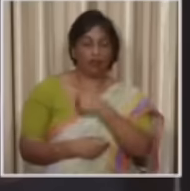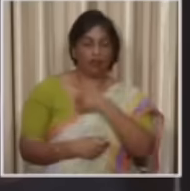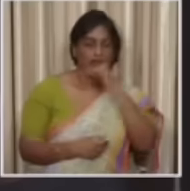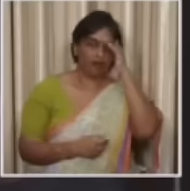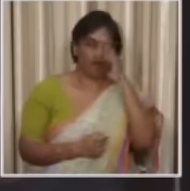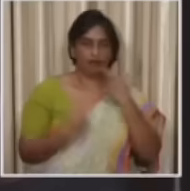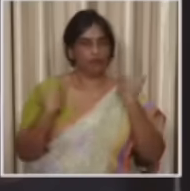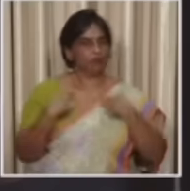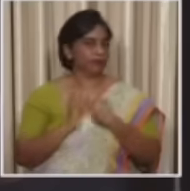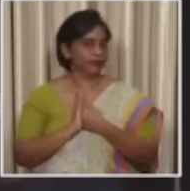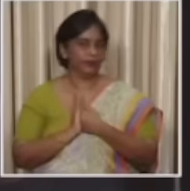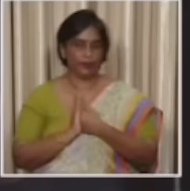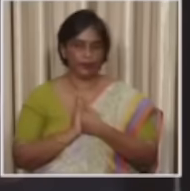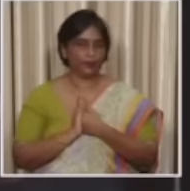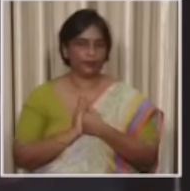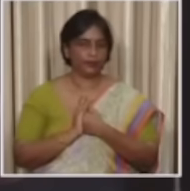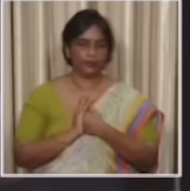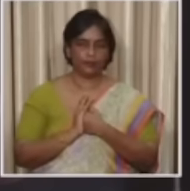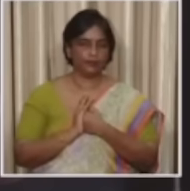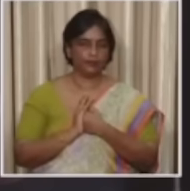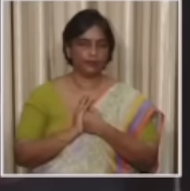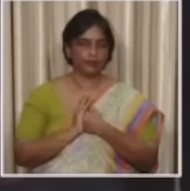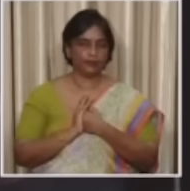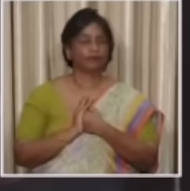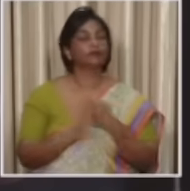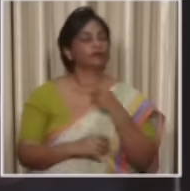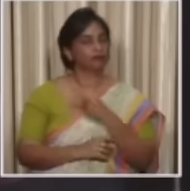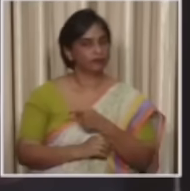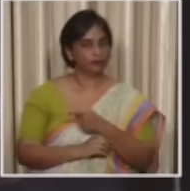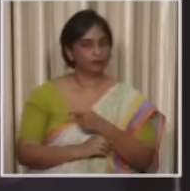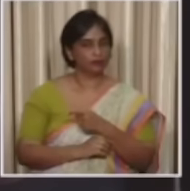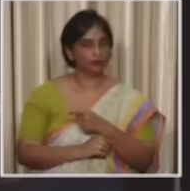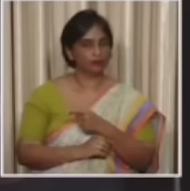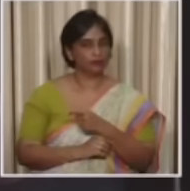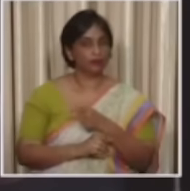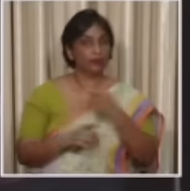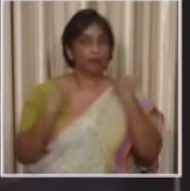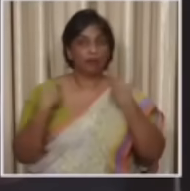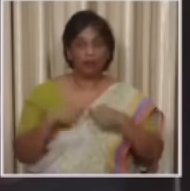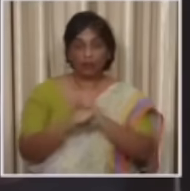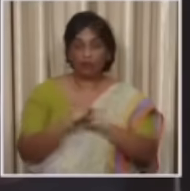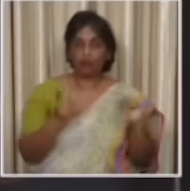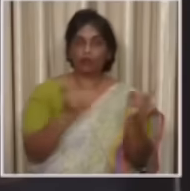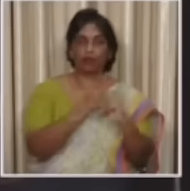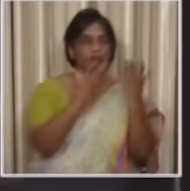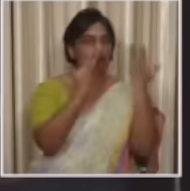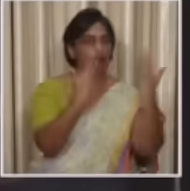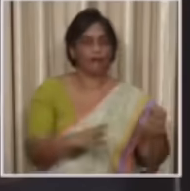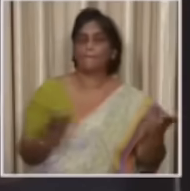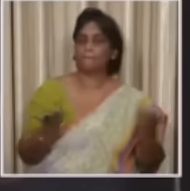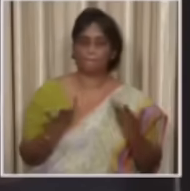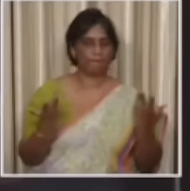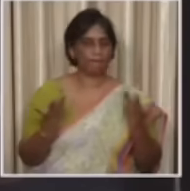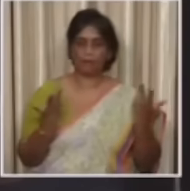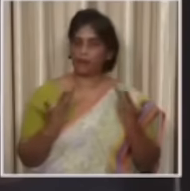නායකයා. එතුමාට මම ගෞරව කරනවා. එතුමා නොහිටින්න මේ යුද්ධය අවසන් කරන්න බෑ. කිසි